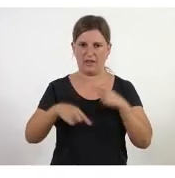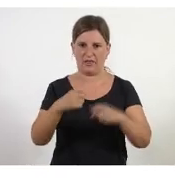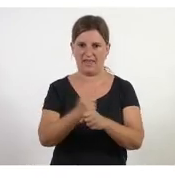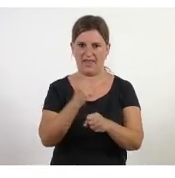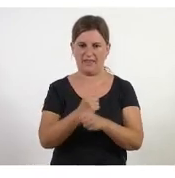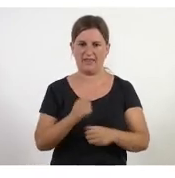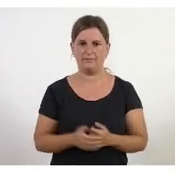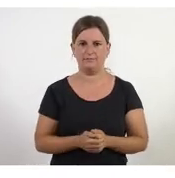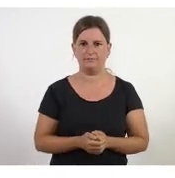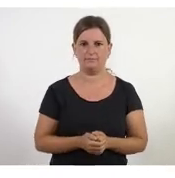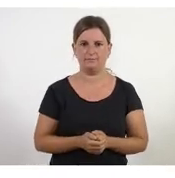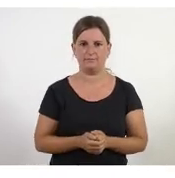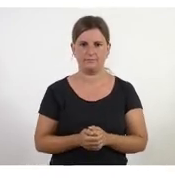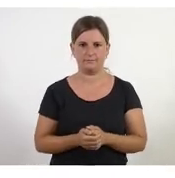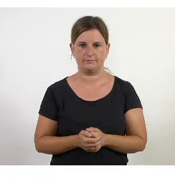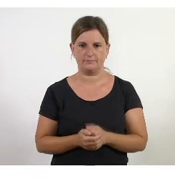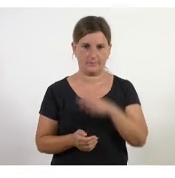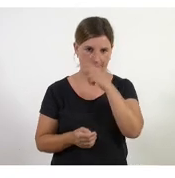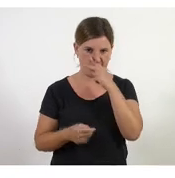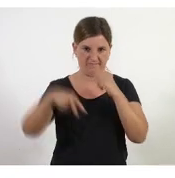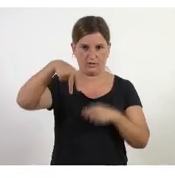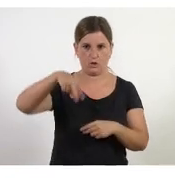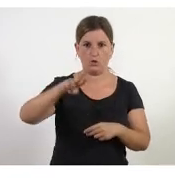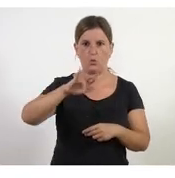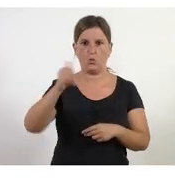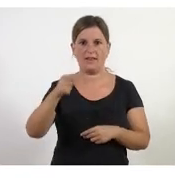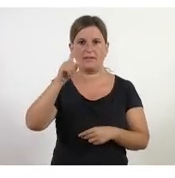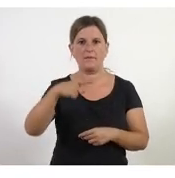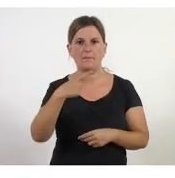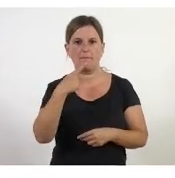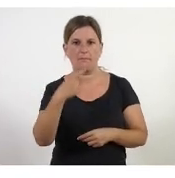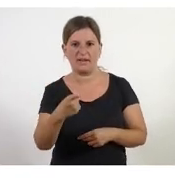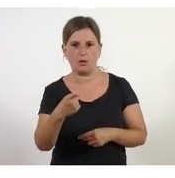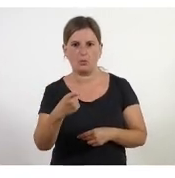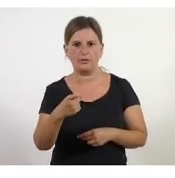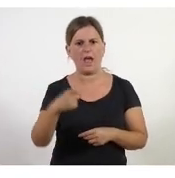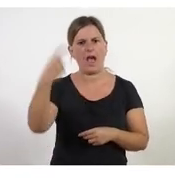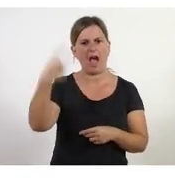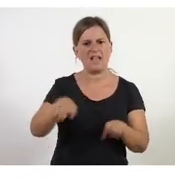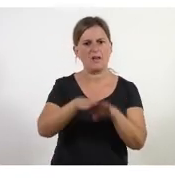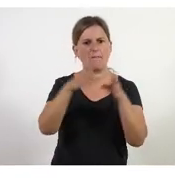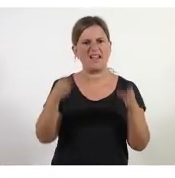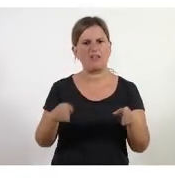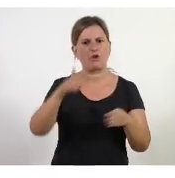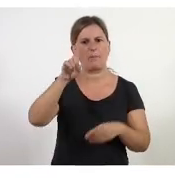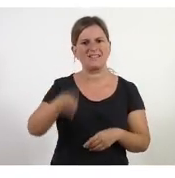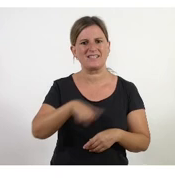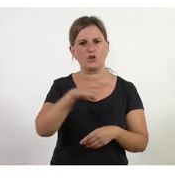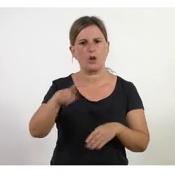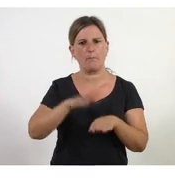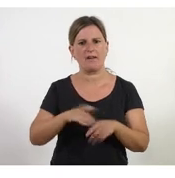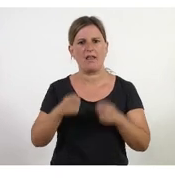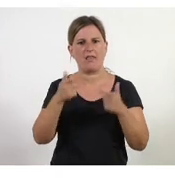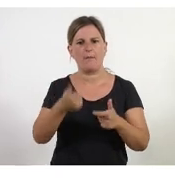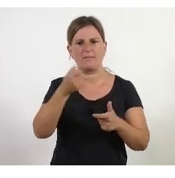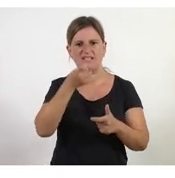Mira, de fet, la Núria, regint la seva pregunta, també feia la pregunta de si hi ha alguna plataforma per facilitar la gestió de la formació